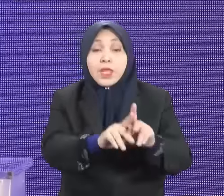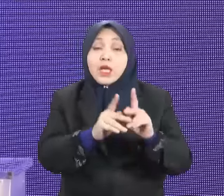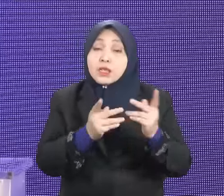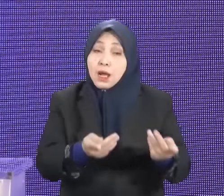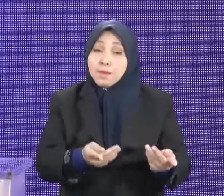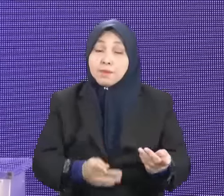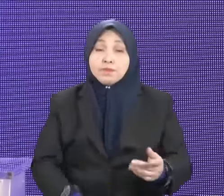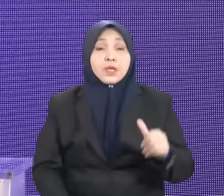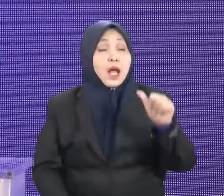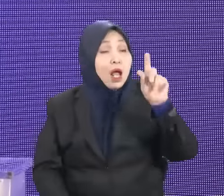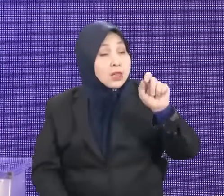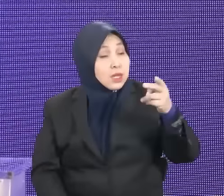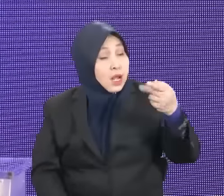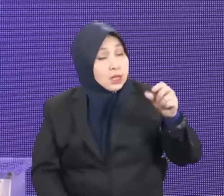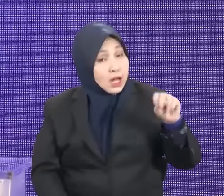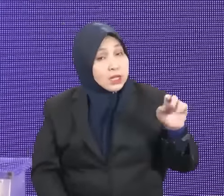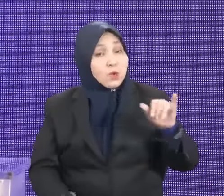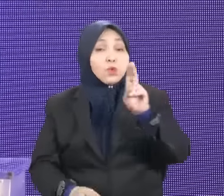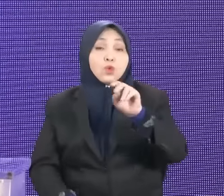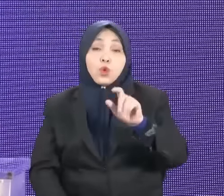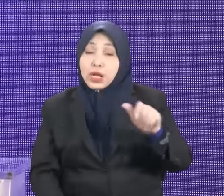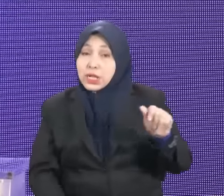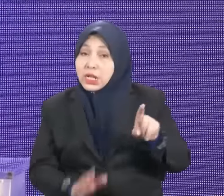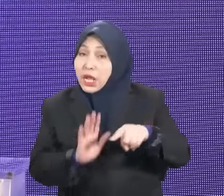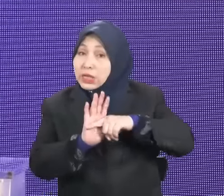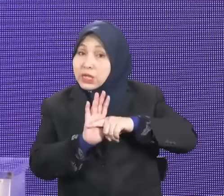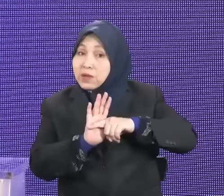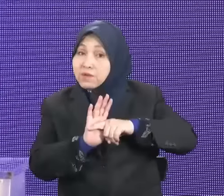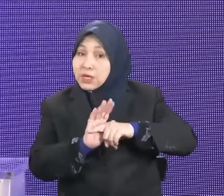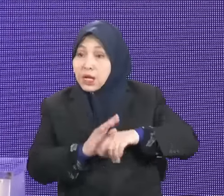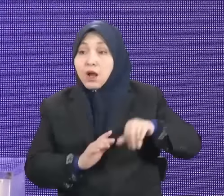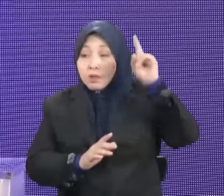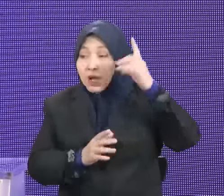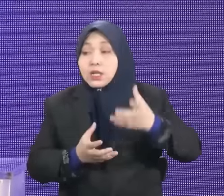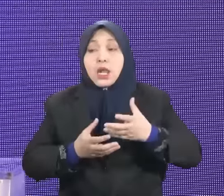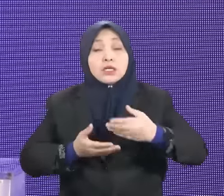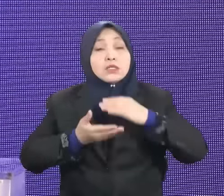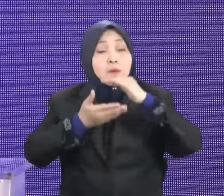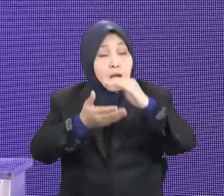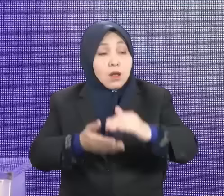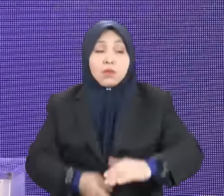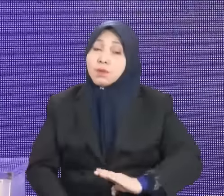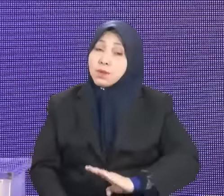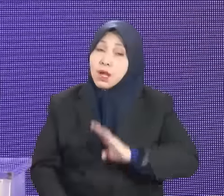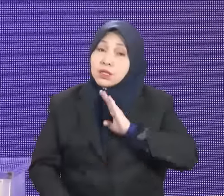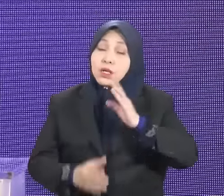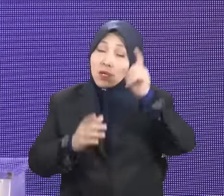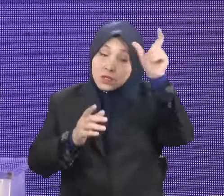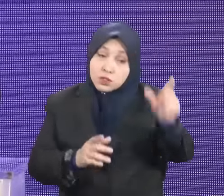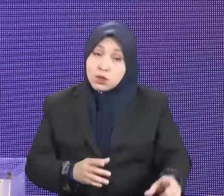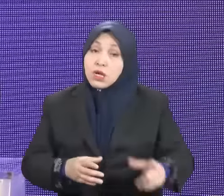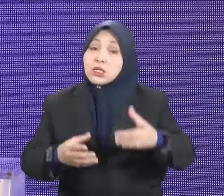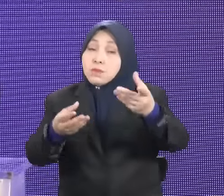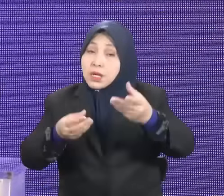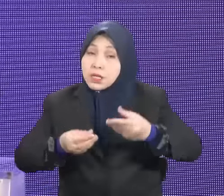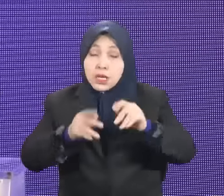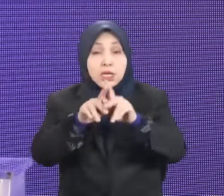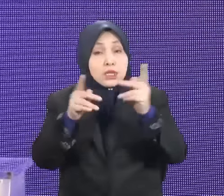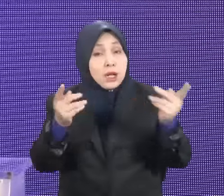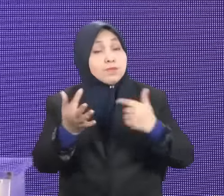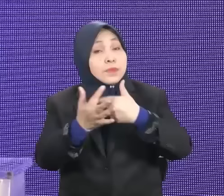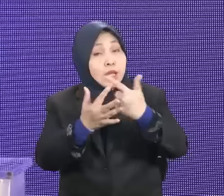kalau utul kitab itu maksudnya ada sesuatu negatif yang Allah ingin sampaikan jadi Allah berbangga dengan seseorang yang diberikan kitab di kalangan